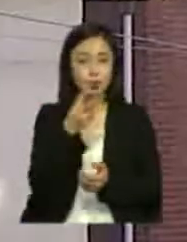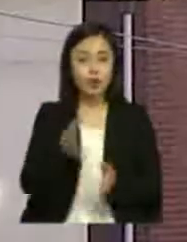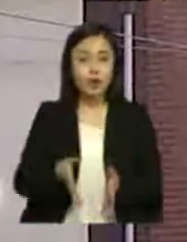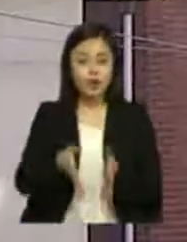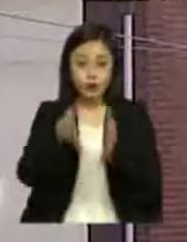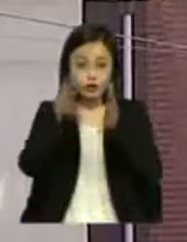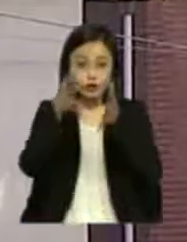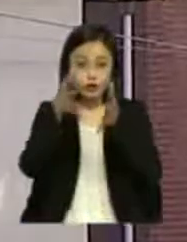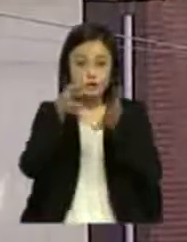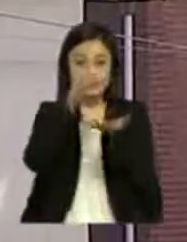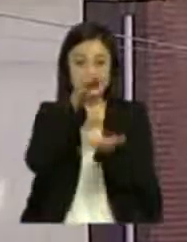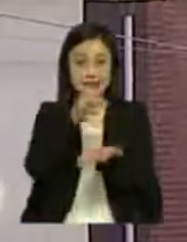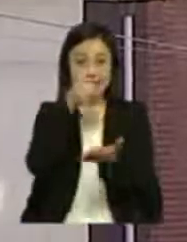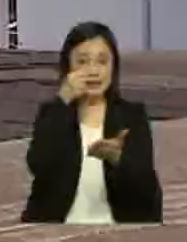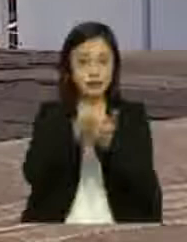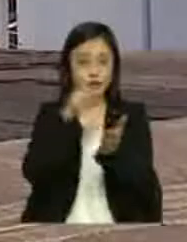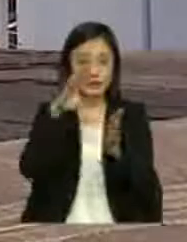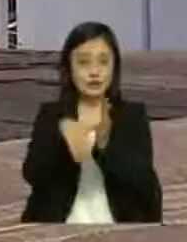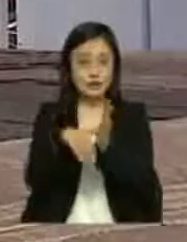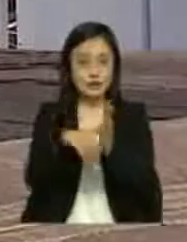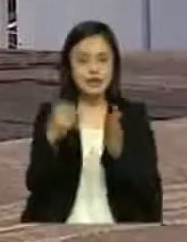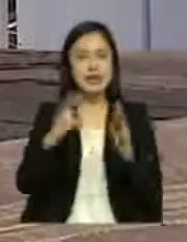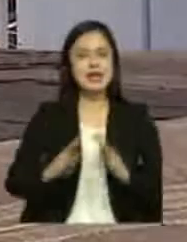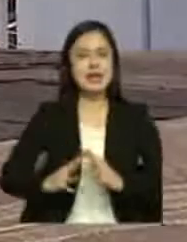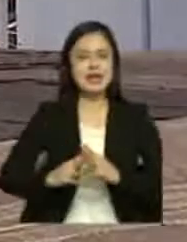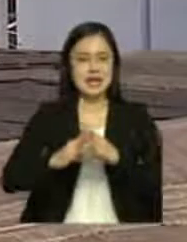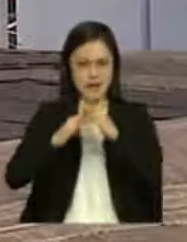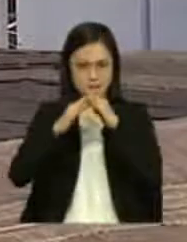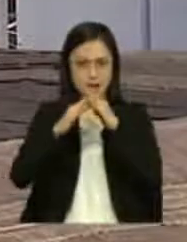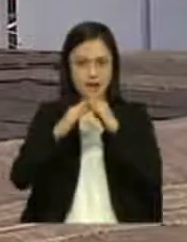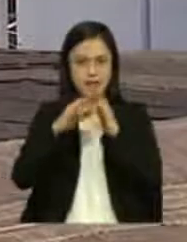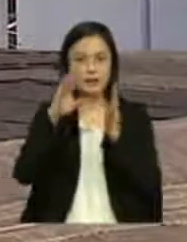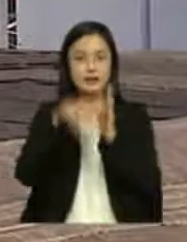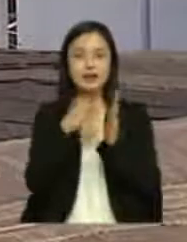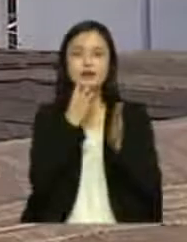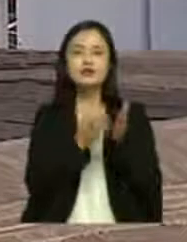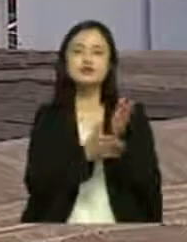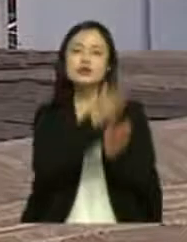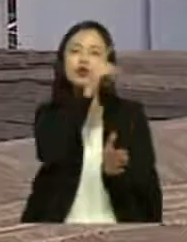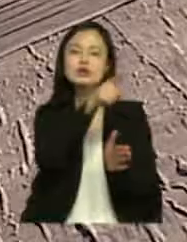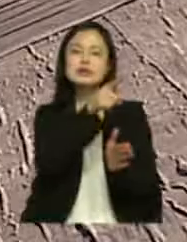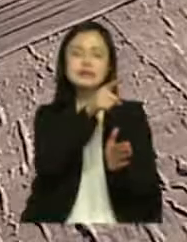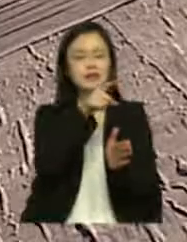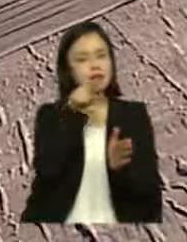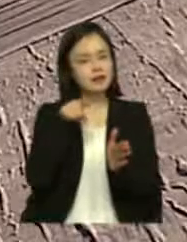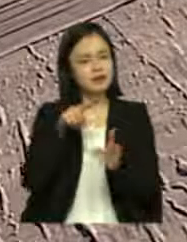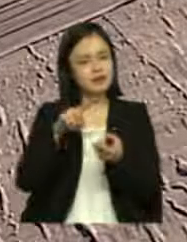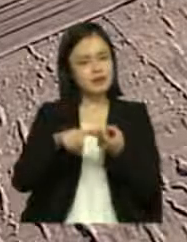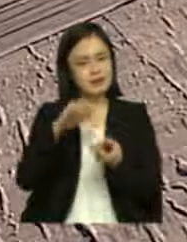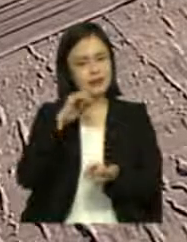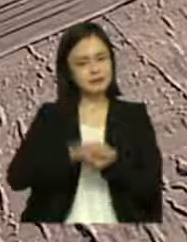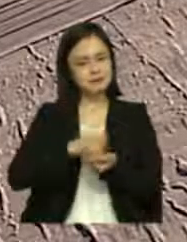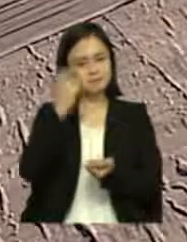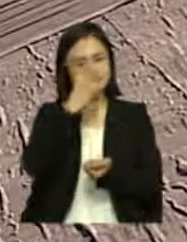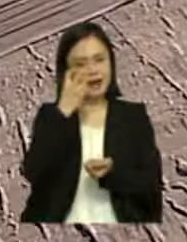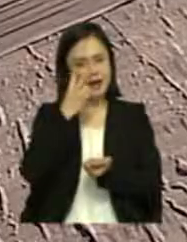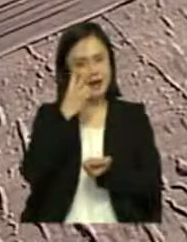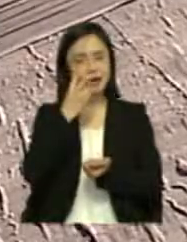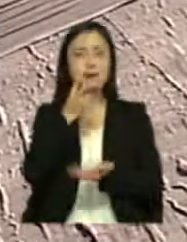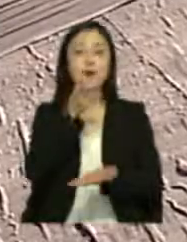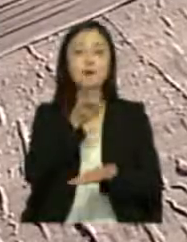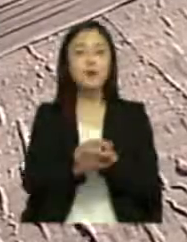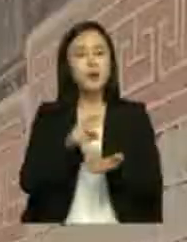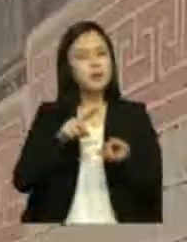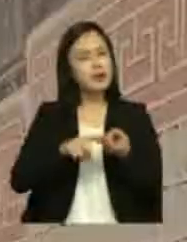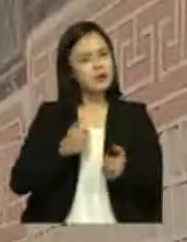자산 으로 지정해 개발에 제한을 둔다는 서울시의 결정에는 법적 근거가 없습니다 우선 서울시는 건축 규제